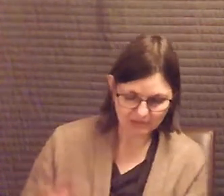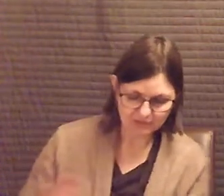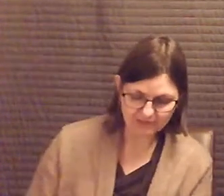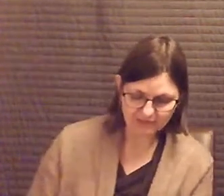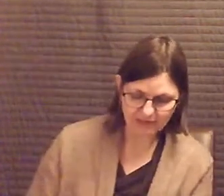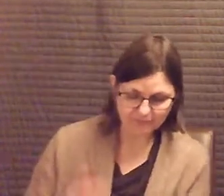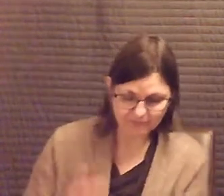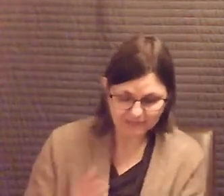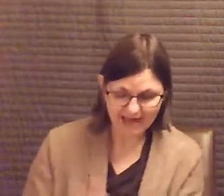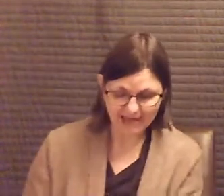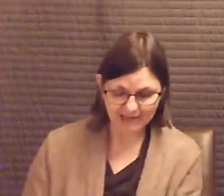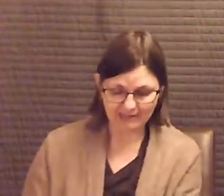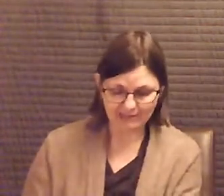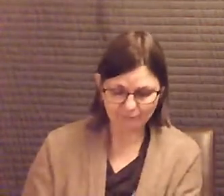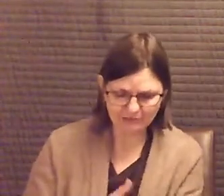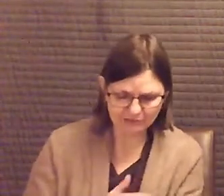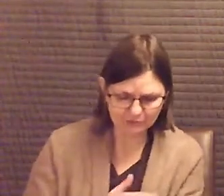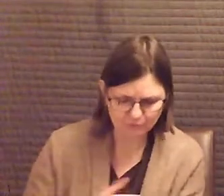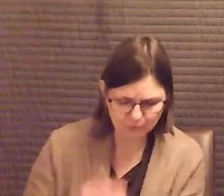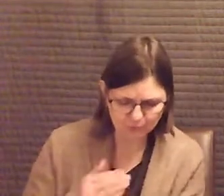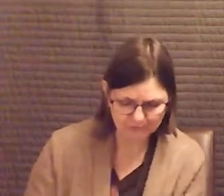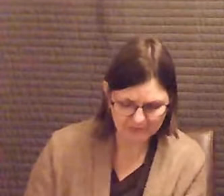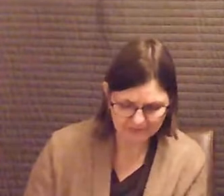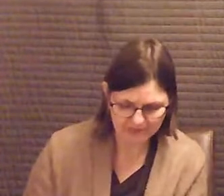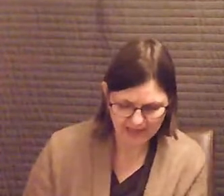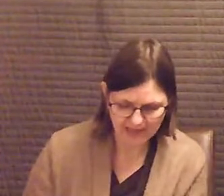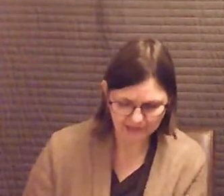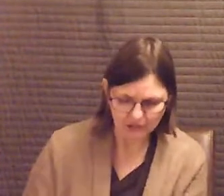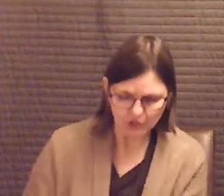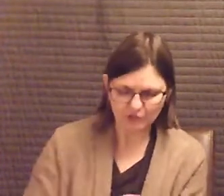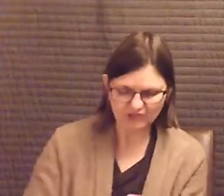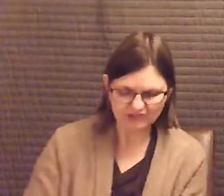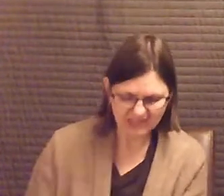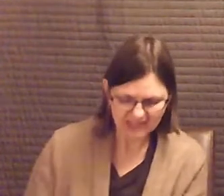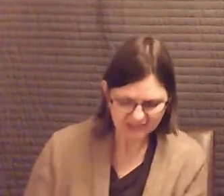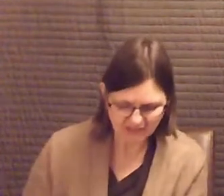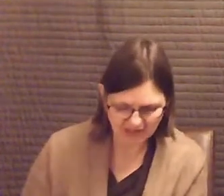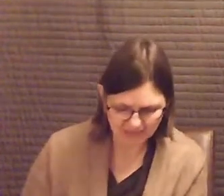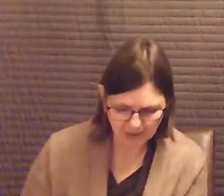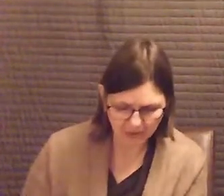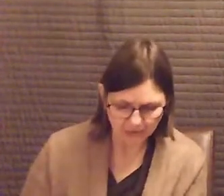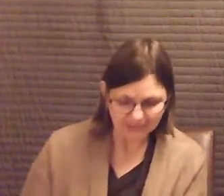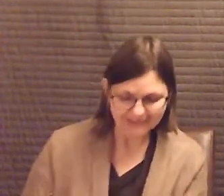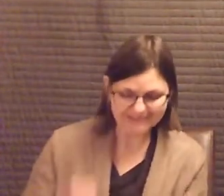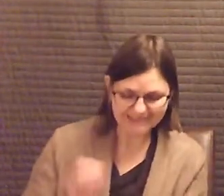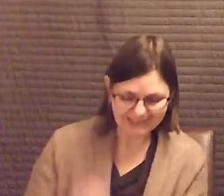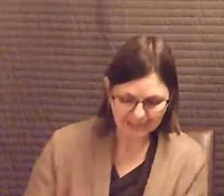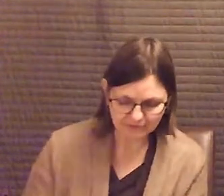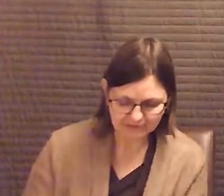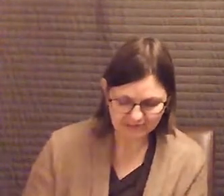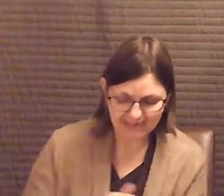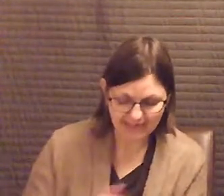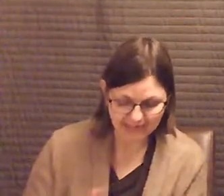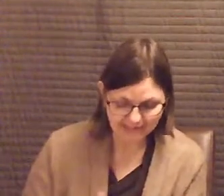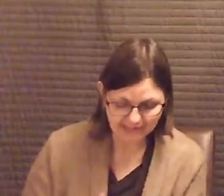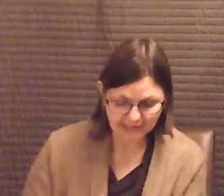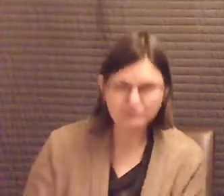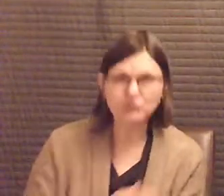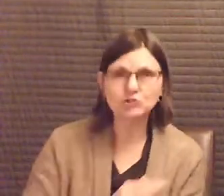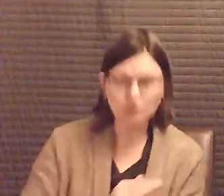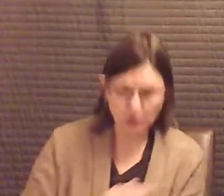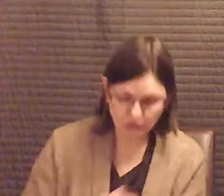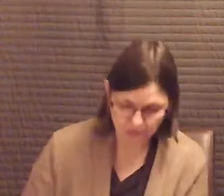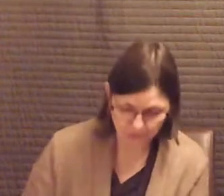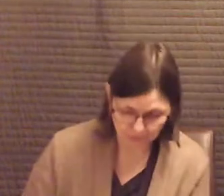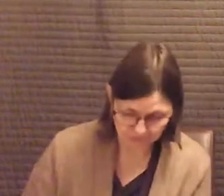24 en veel hagel en flitste vuur te midden van de hagel en zeer zwaar bij is dergelijk was er in heel het land egypte